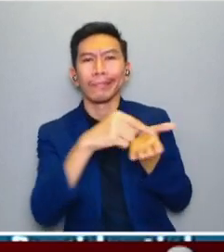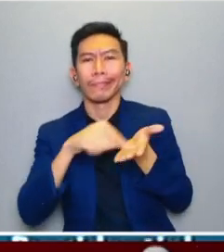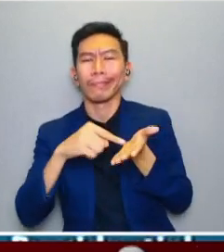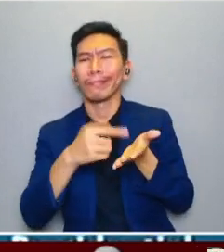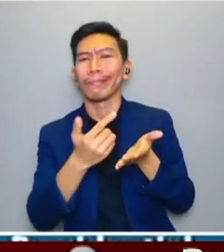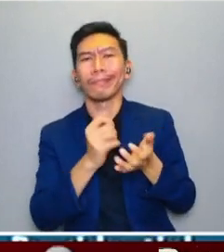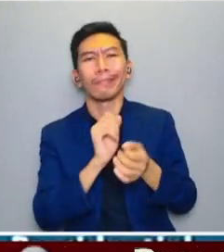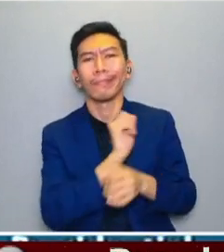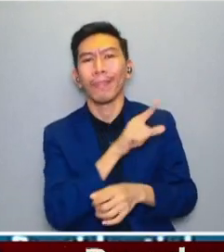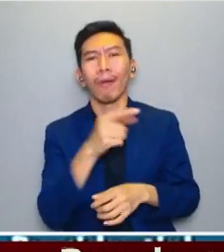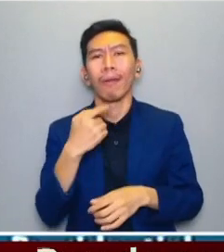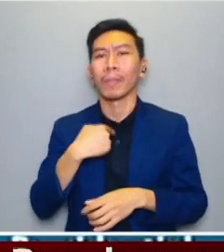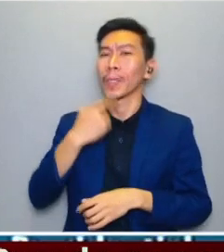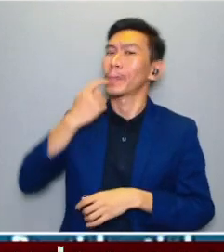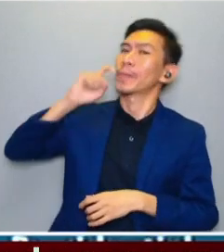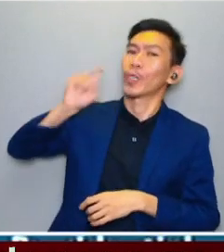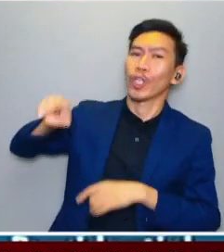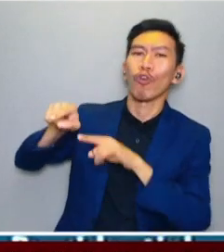you. That's an order.